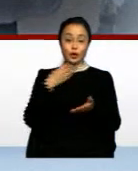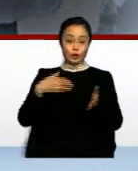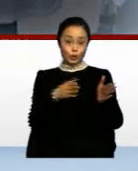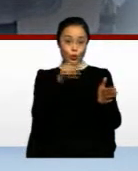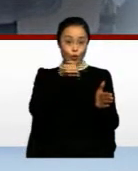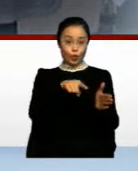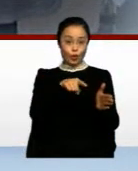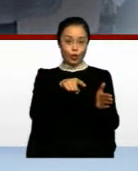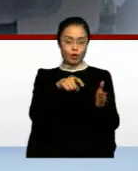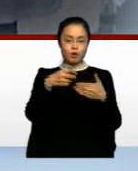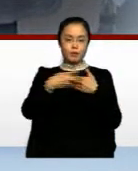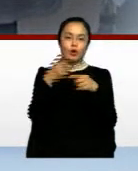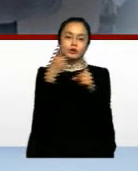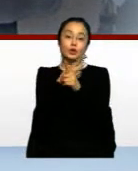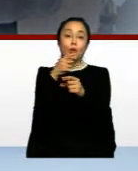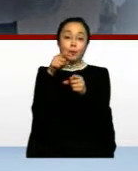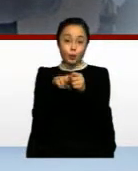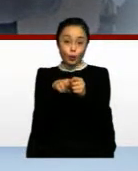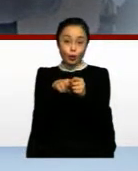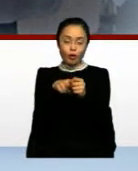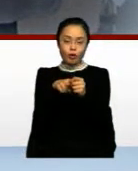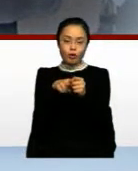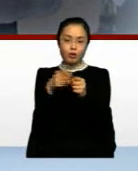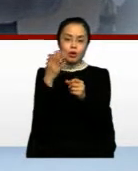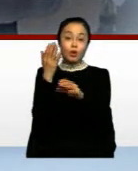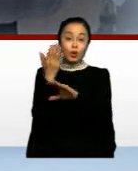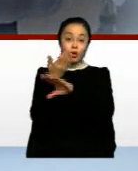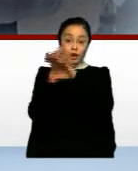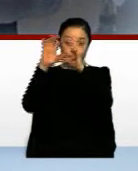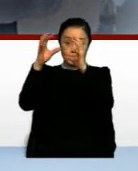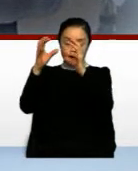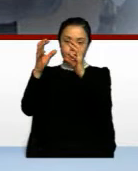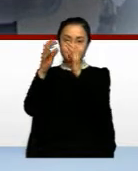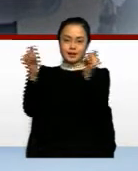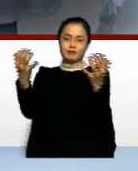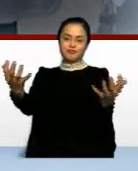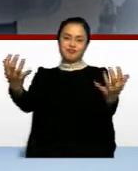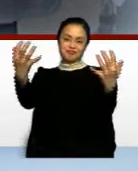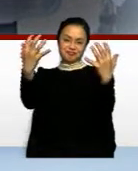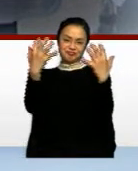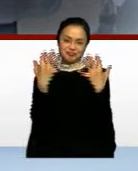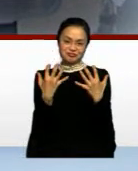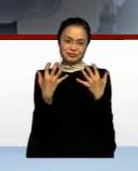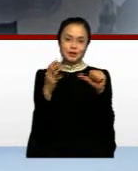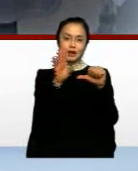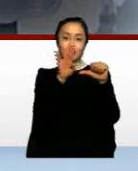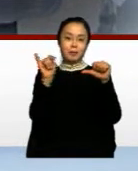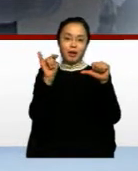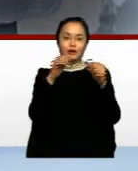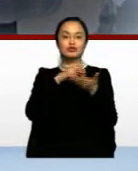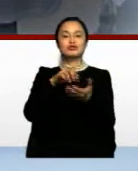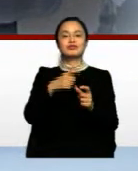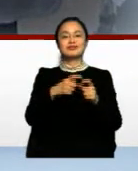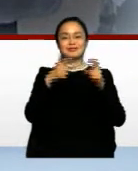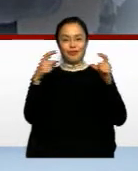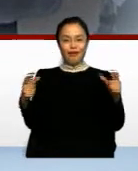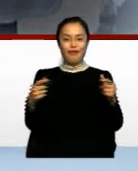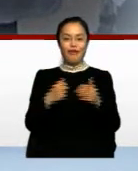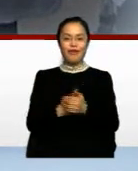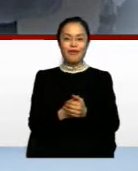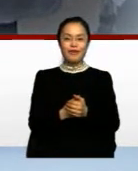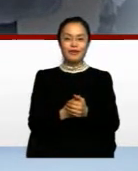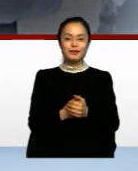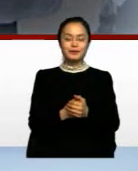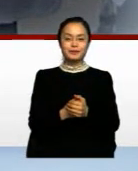경기도를 찾은 외국인 환자가 8년 새 5배 넘게 증가했습니다. 사드 여파 속에서도 눈에 띄는 결실을